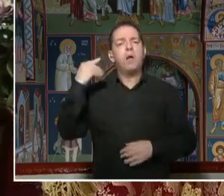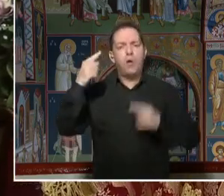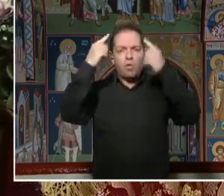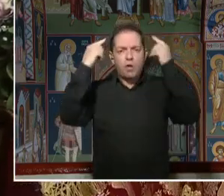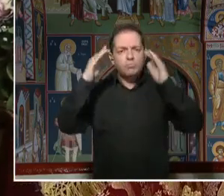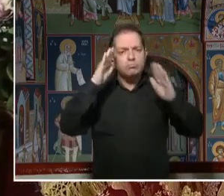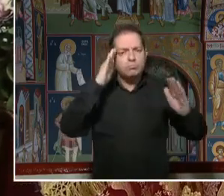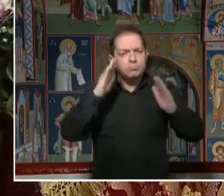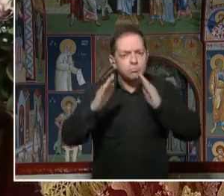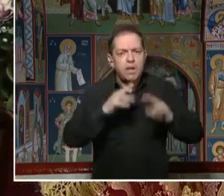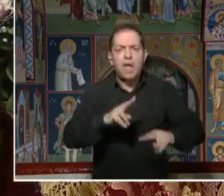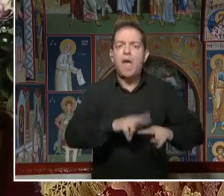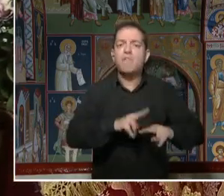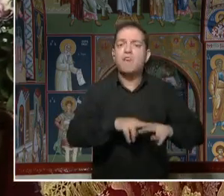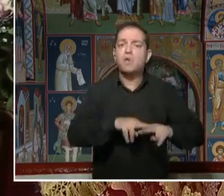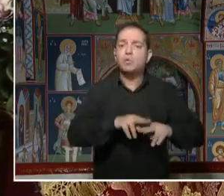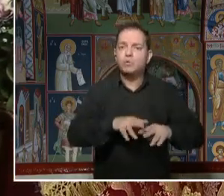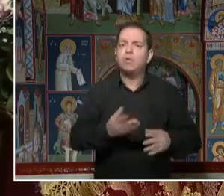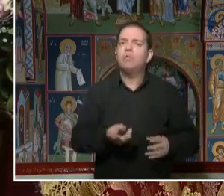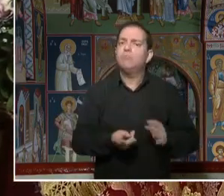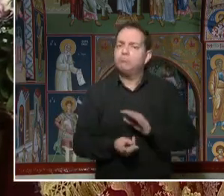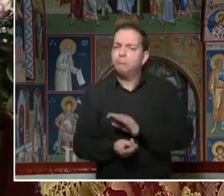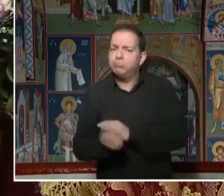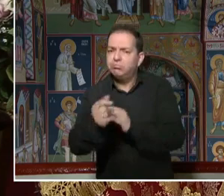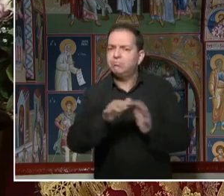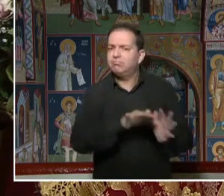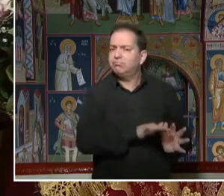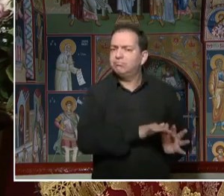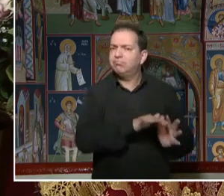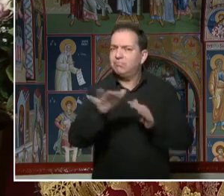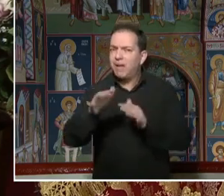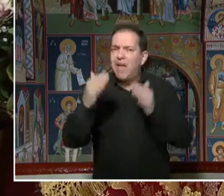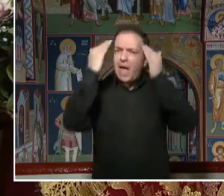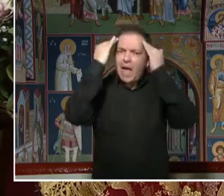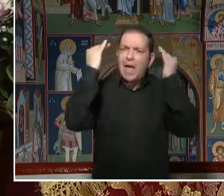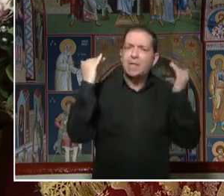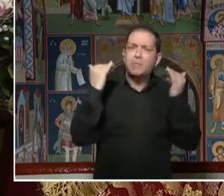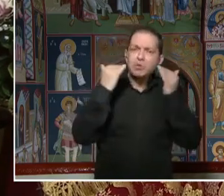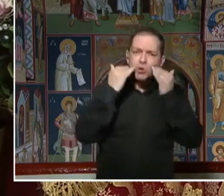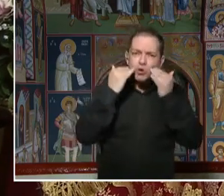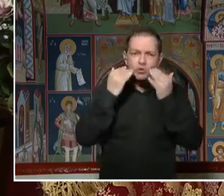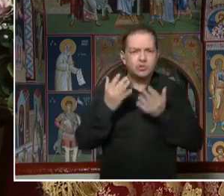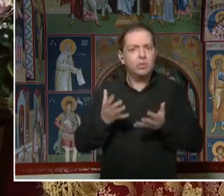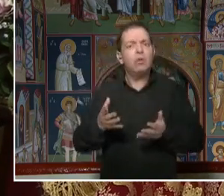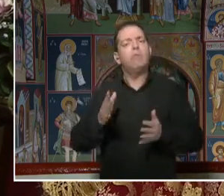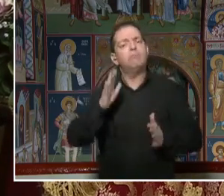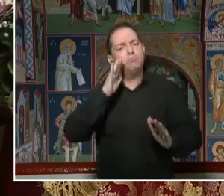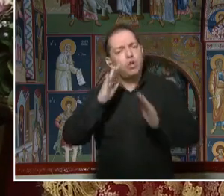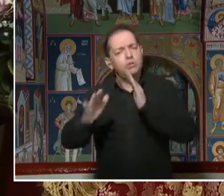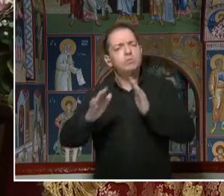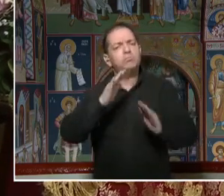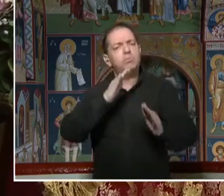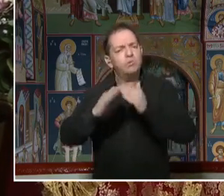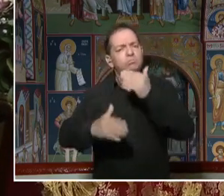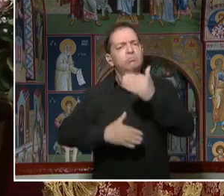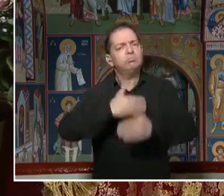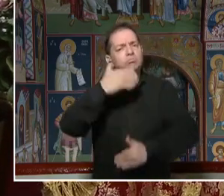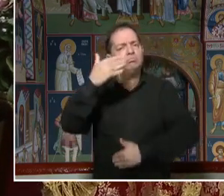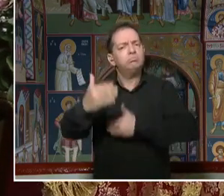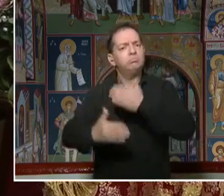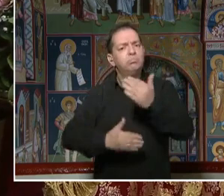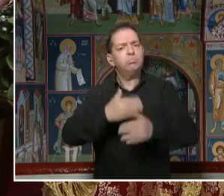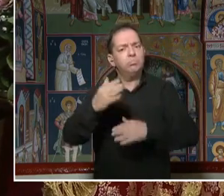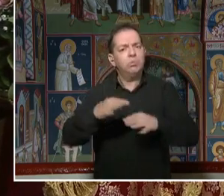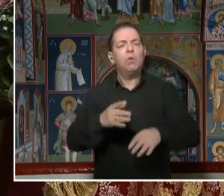Αιγυπτίους κατά την έξοδό τους από την γη της δουλείας, και στη συνέχεια